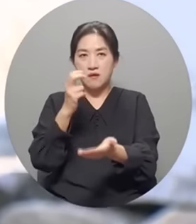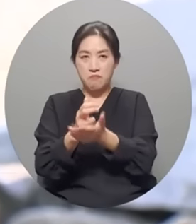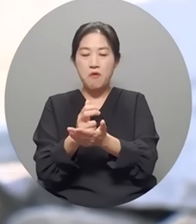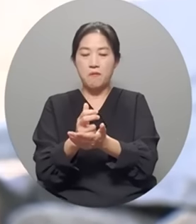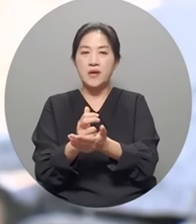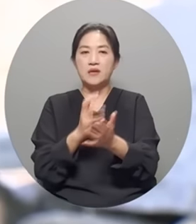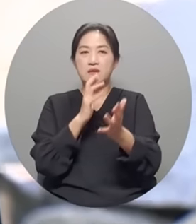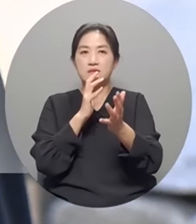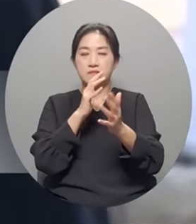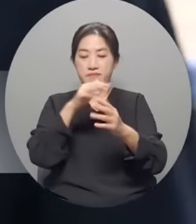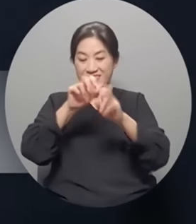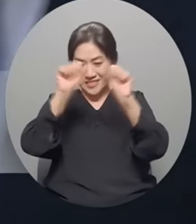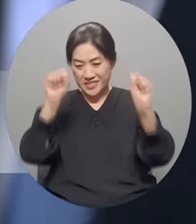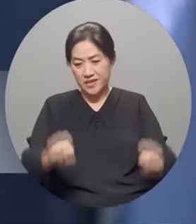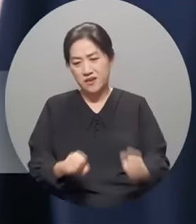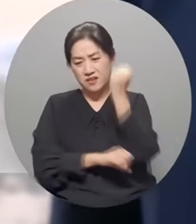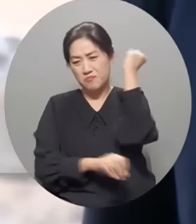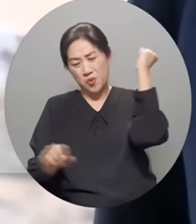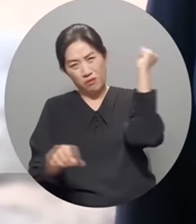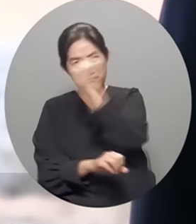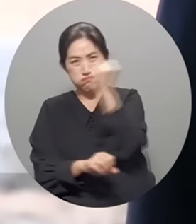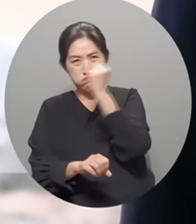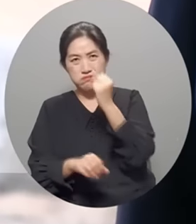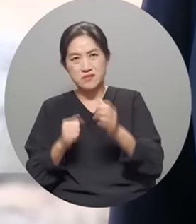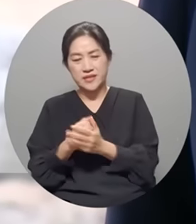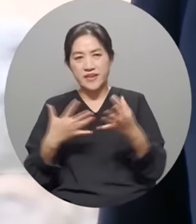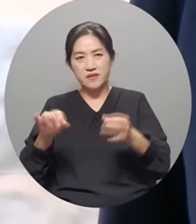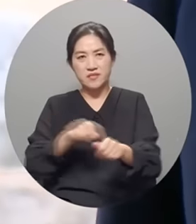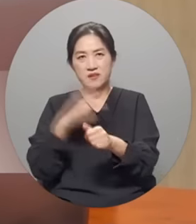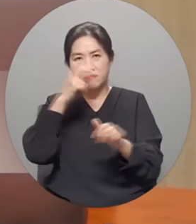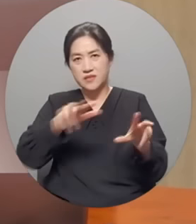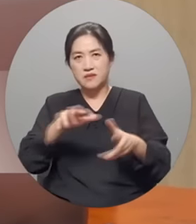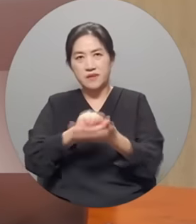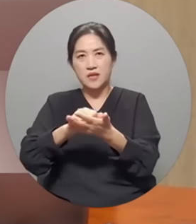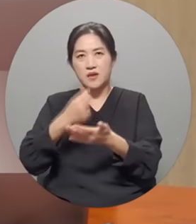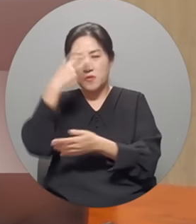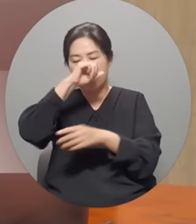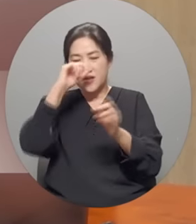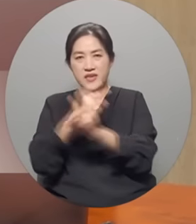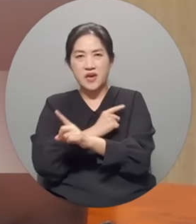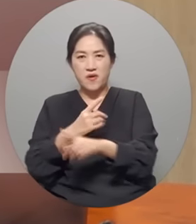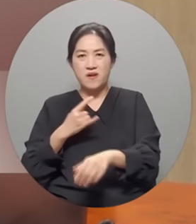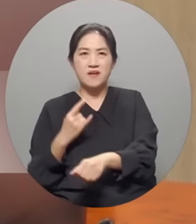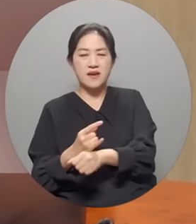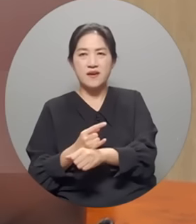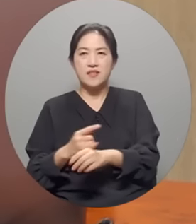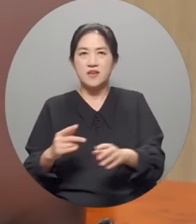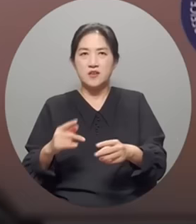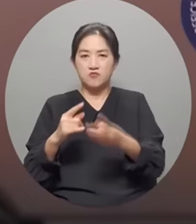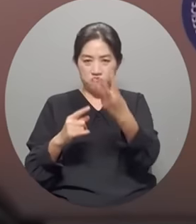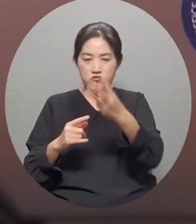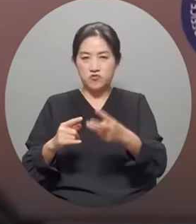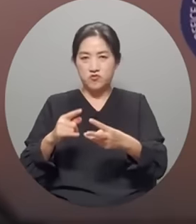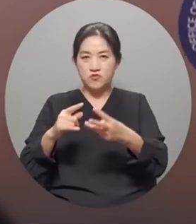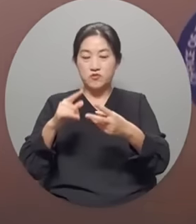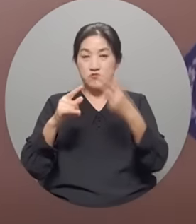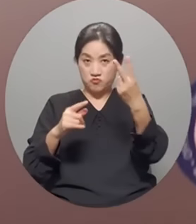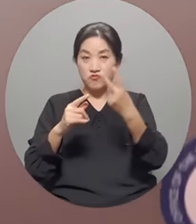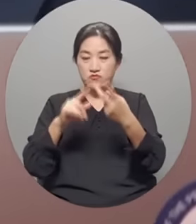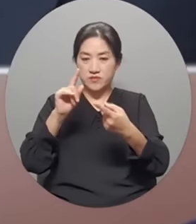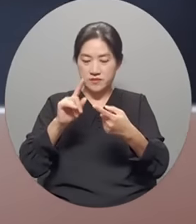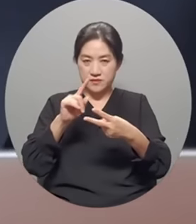근간을 뒤흔들고 있다면서 김건희 특검 즉각 수용과 검찰 개혁 탄핵 두 가지를 윤석열 정부에 요구했습니다.